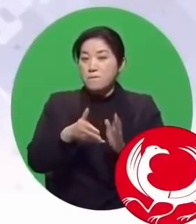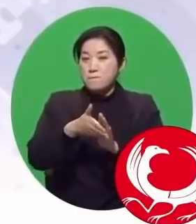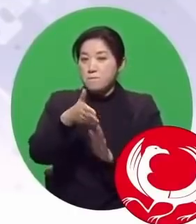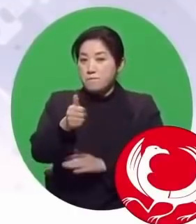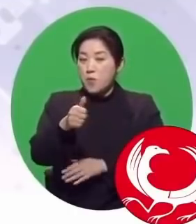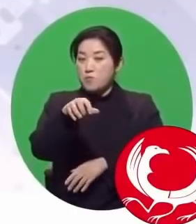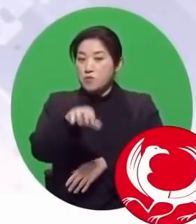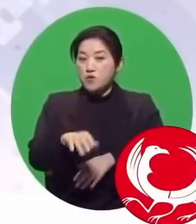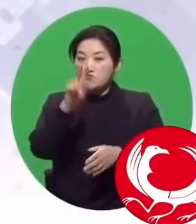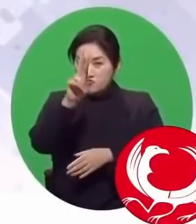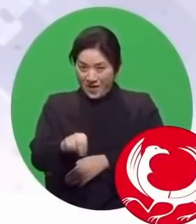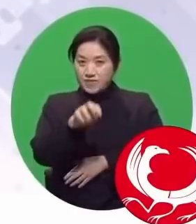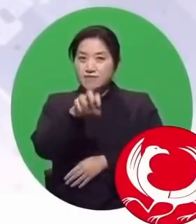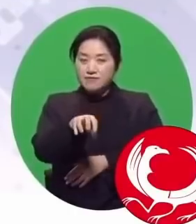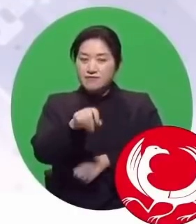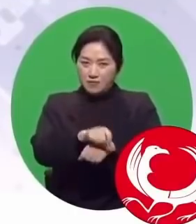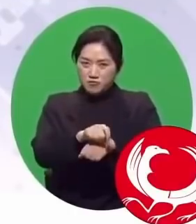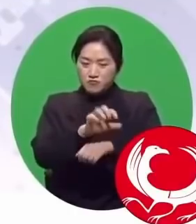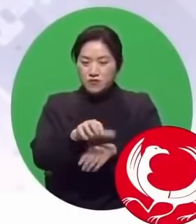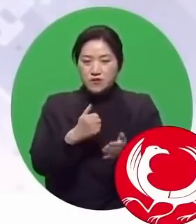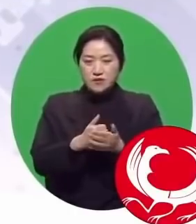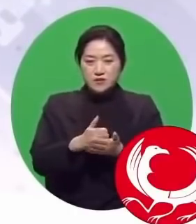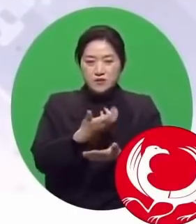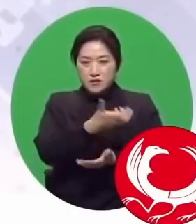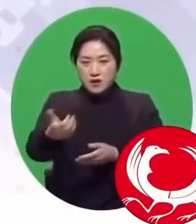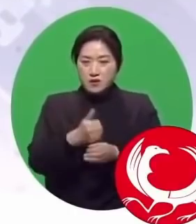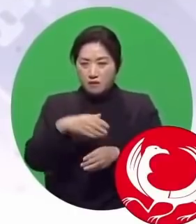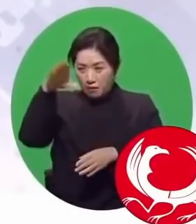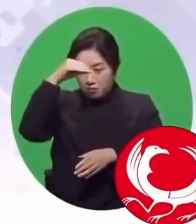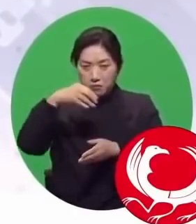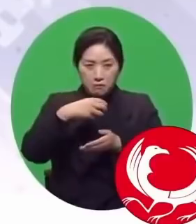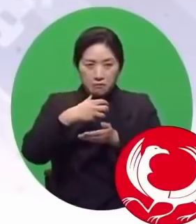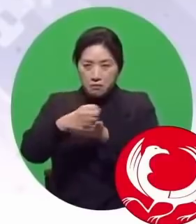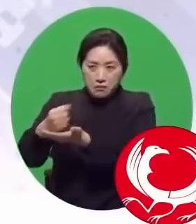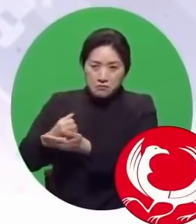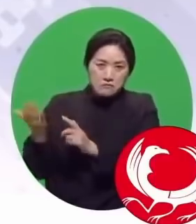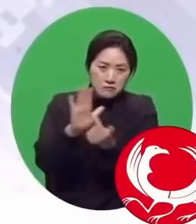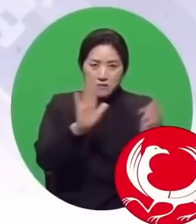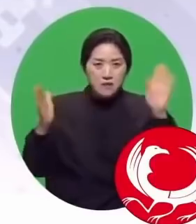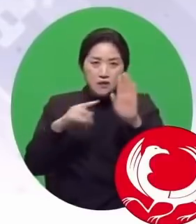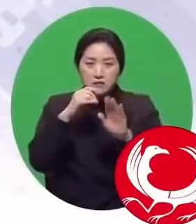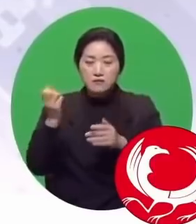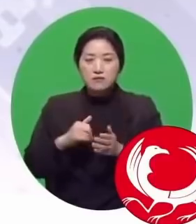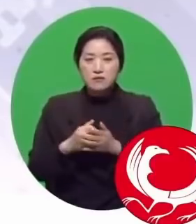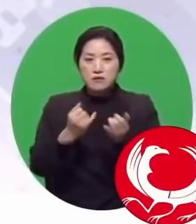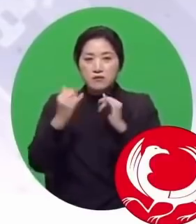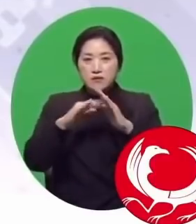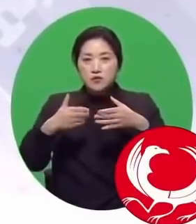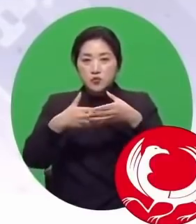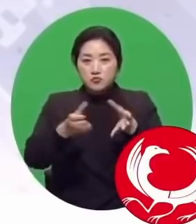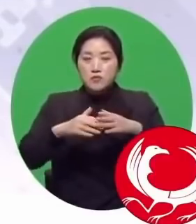유엔본부를 이전하겠다고 자꾸 여러 사람들이 모방을 하고 있습니다. 더군다나 여가부 폐지도